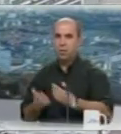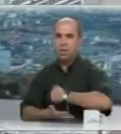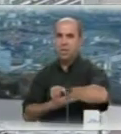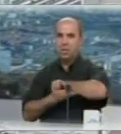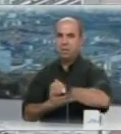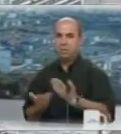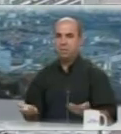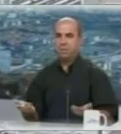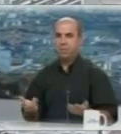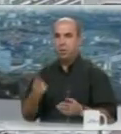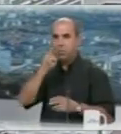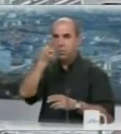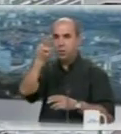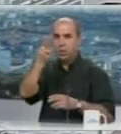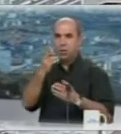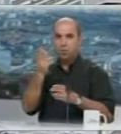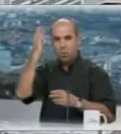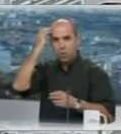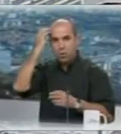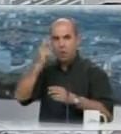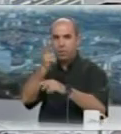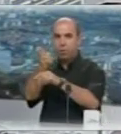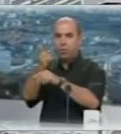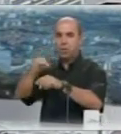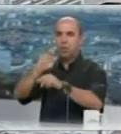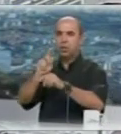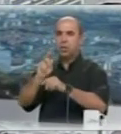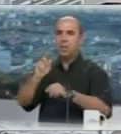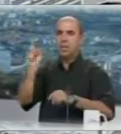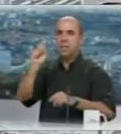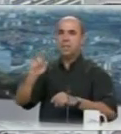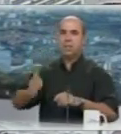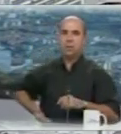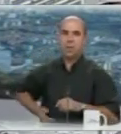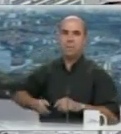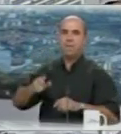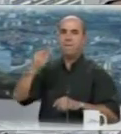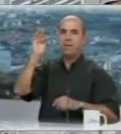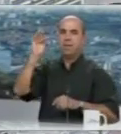من المشاهدين حابين تعرفوا عليها أكثر هي في الروبورتاج من توقيع الزميلة فاطمة الزهراء مساوي. تابعوا معنا.